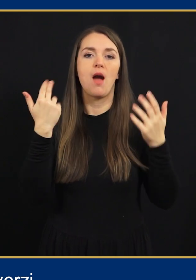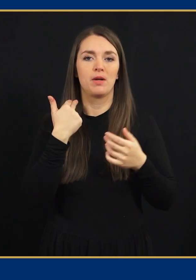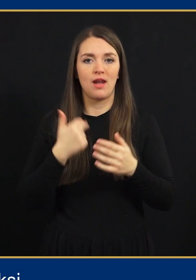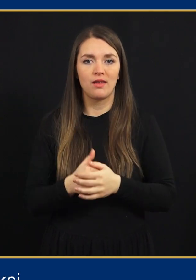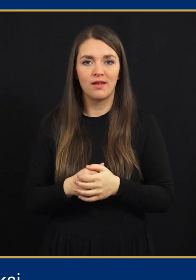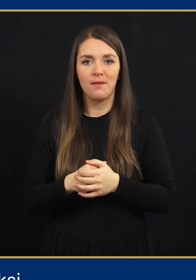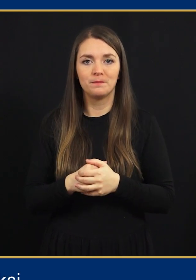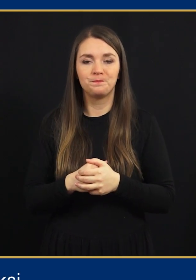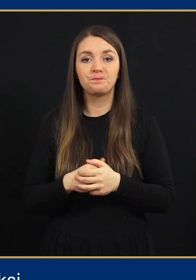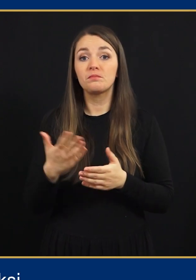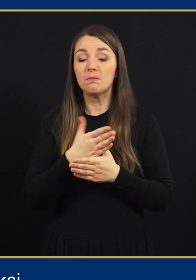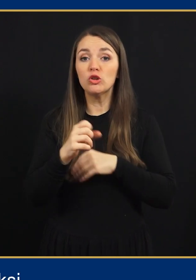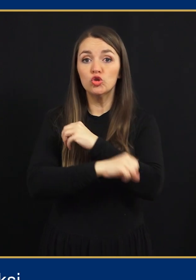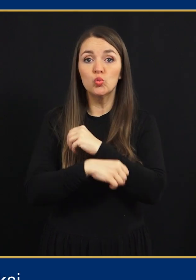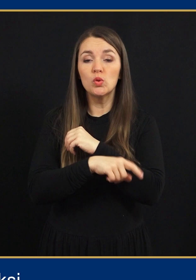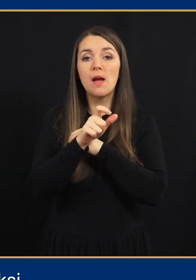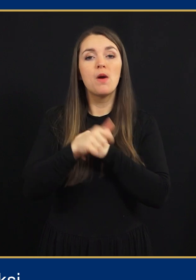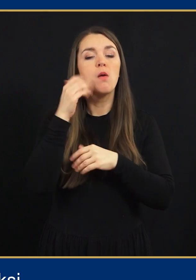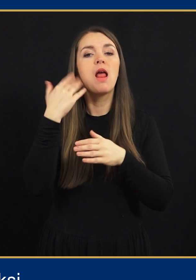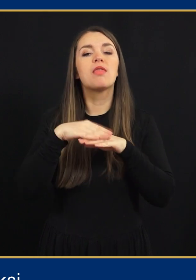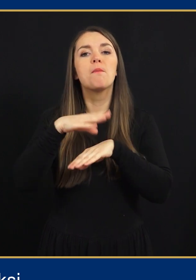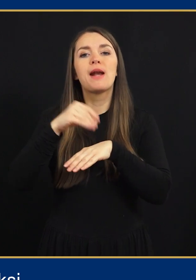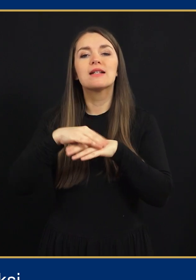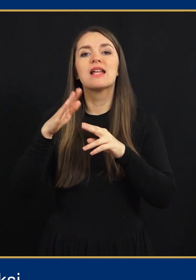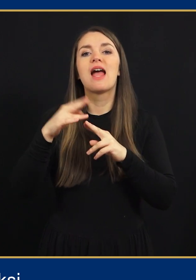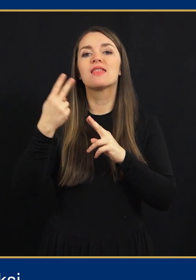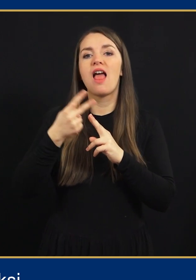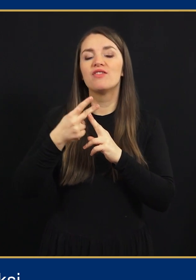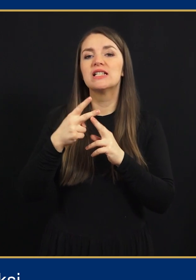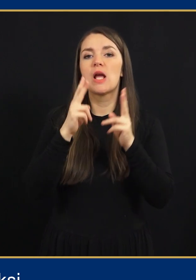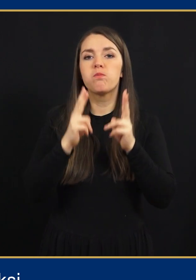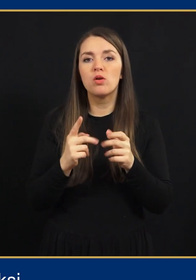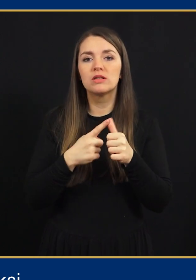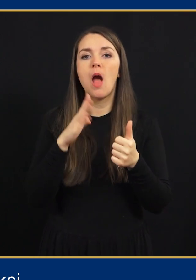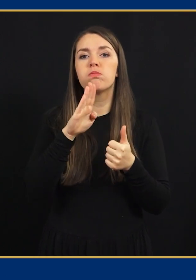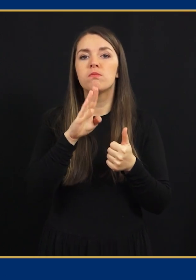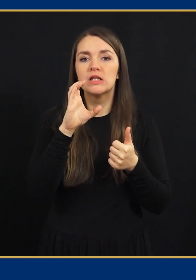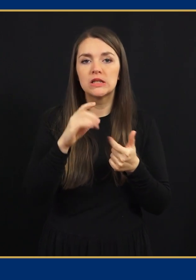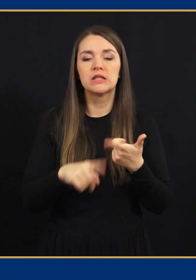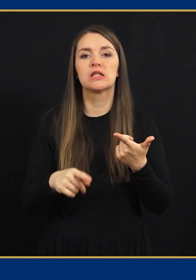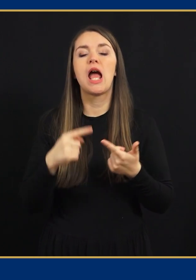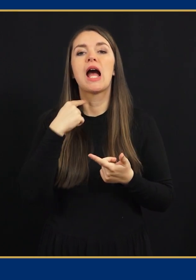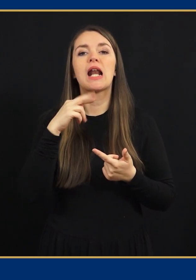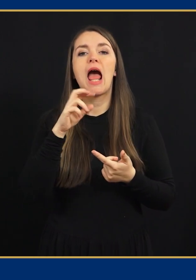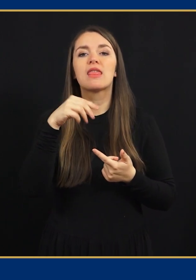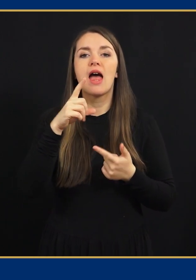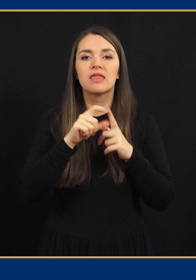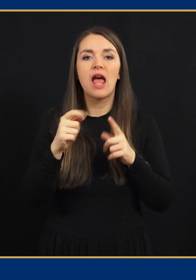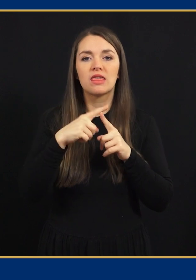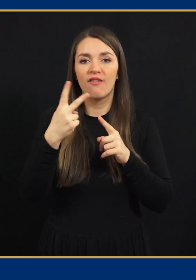Britaniji. Med študijem je bila na praksi na televizijskih postajah BBC, Granada